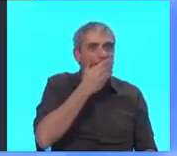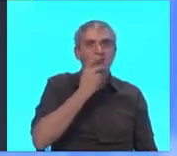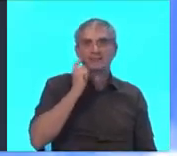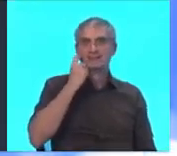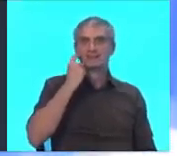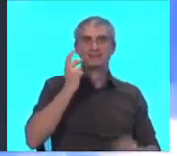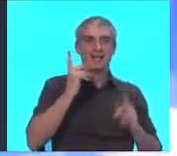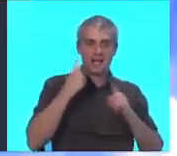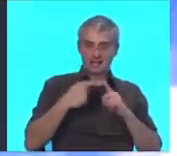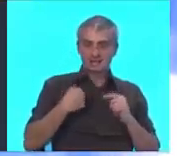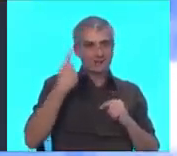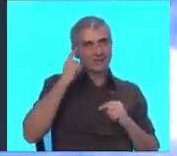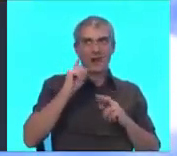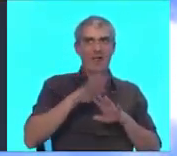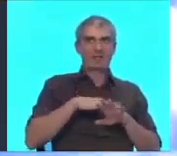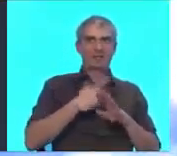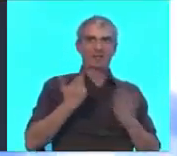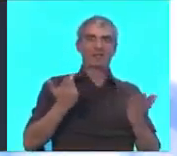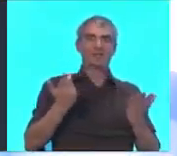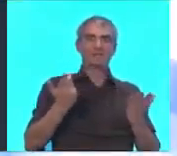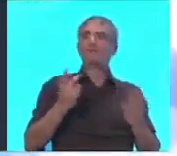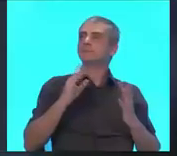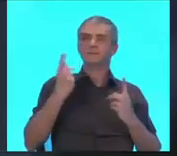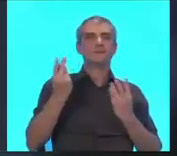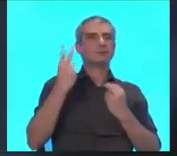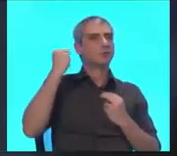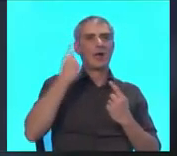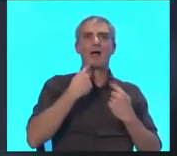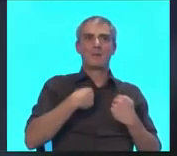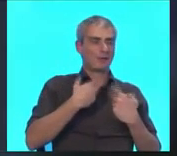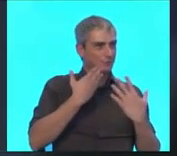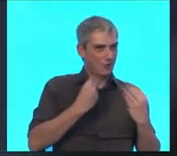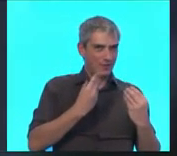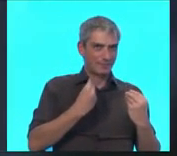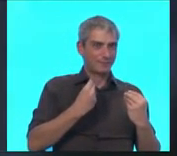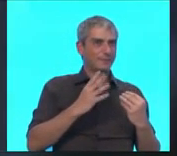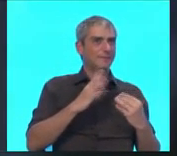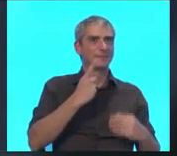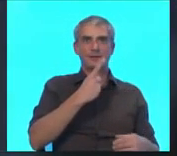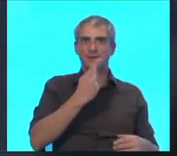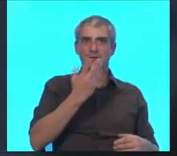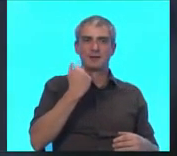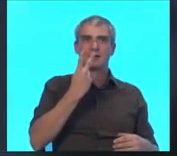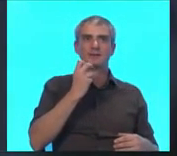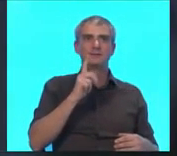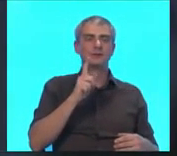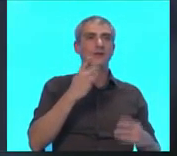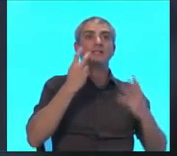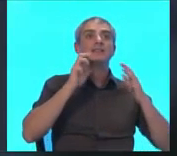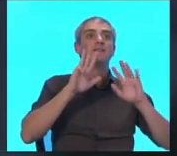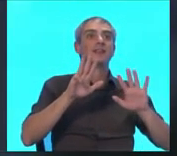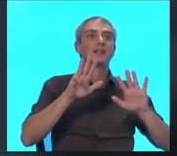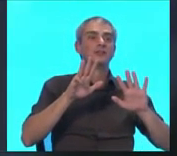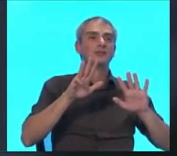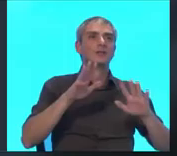חרשתי עד עכשיו שזה לא יגיע לכדי כך. מקורות יודעי דבר. תודה. מה, 27 הוא היה? 29. 29,